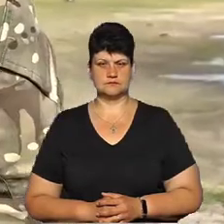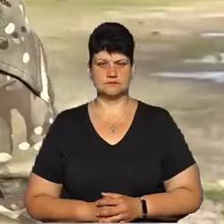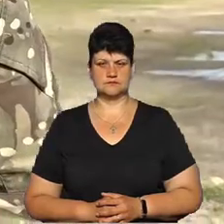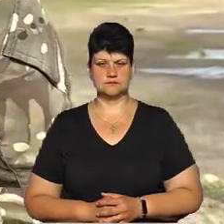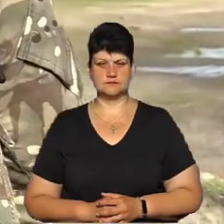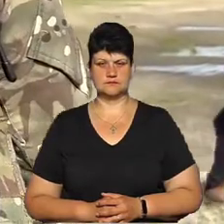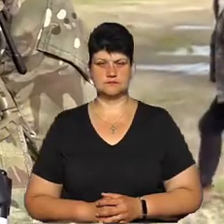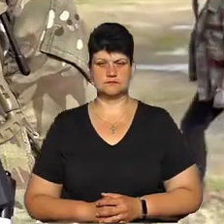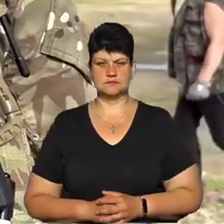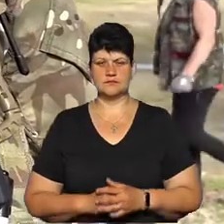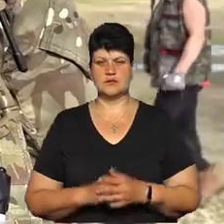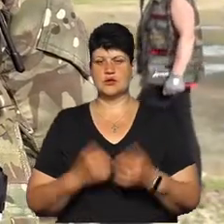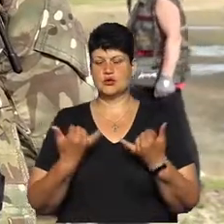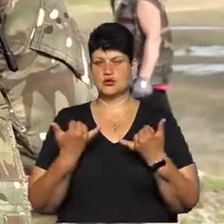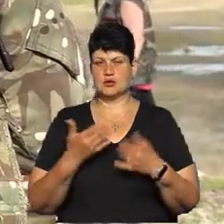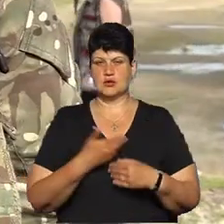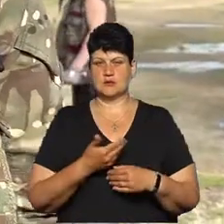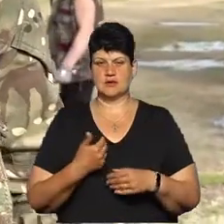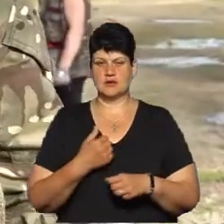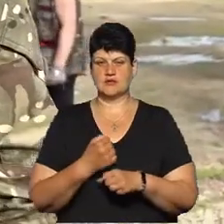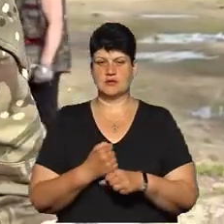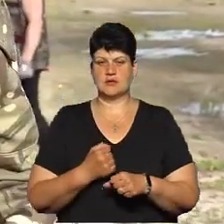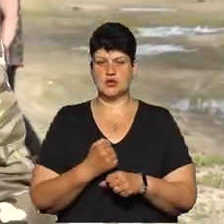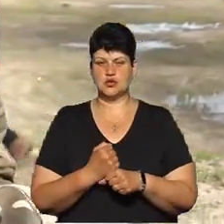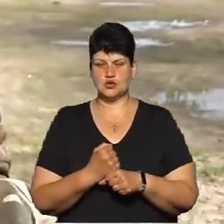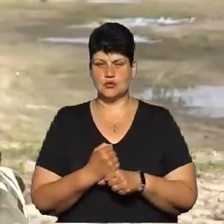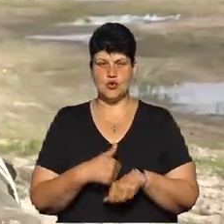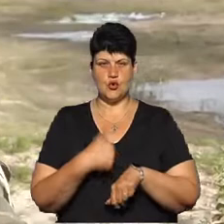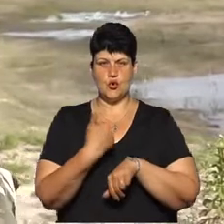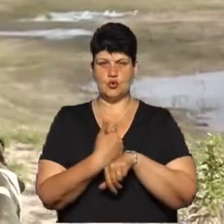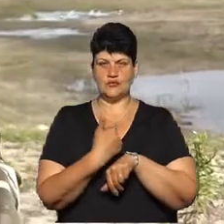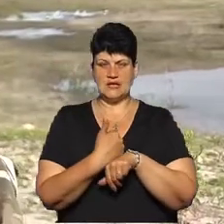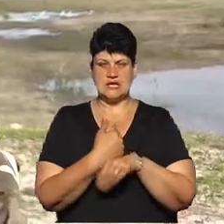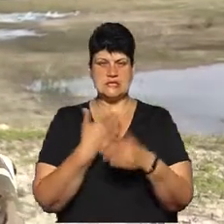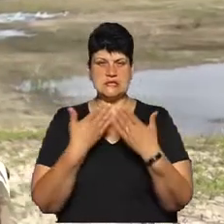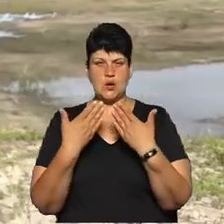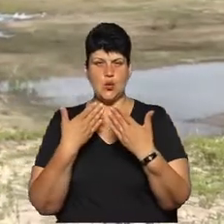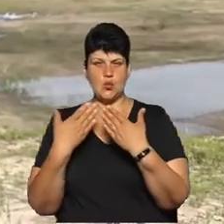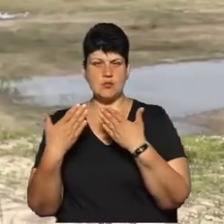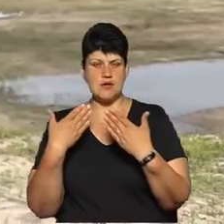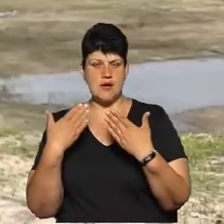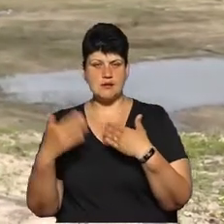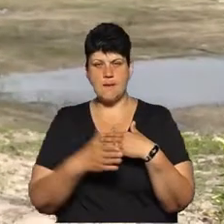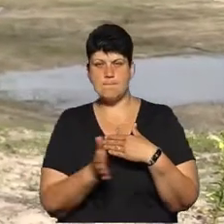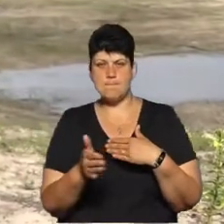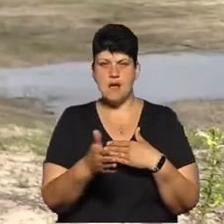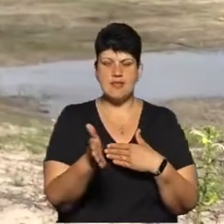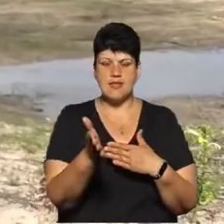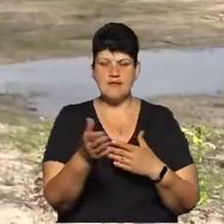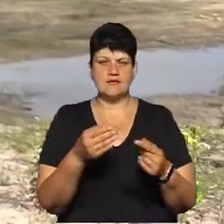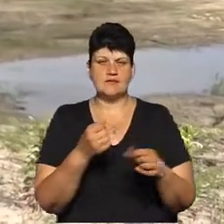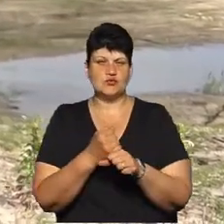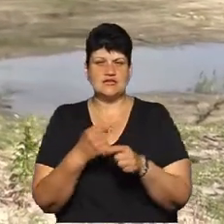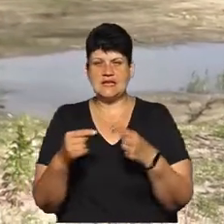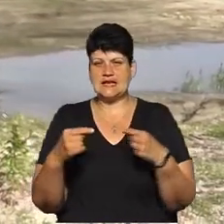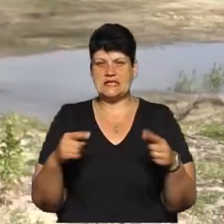Сьогодні ми відпрацьовуємо основне – це комунікація, маневри, відпрацювання з різними видами